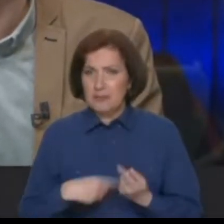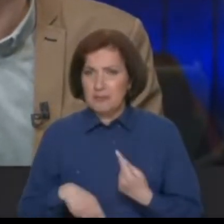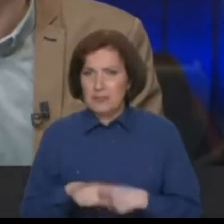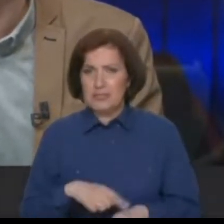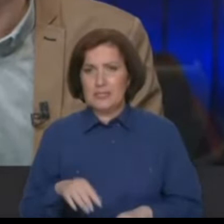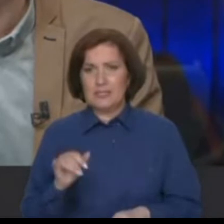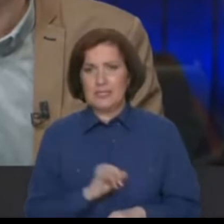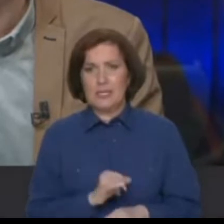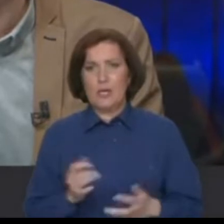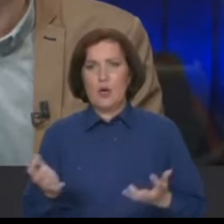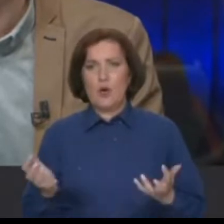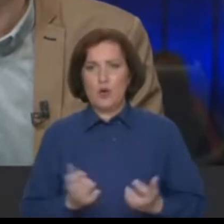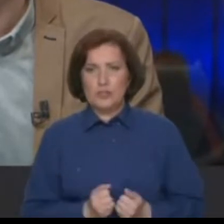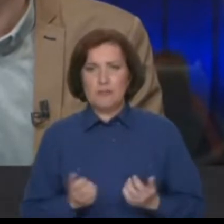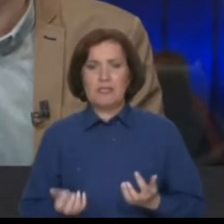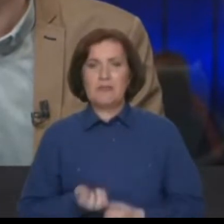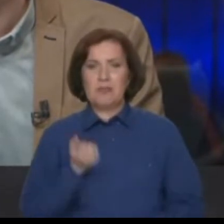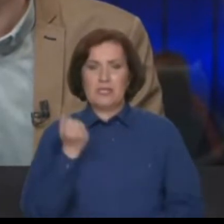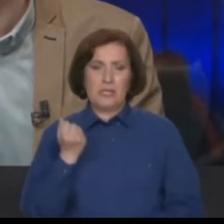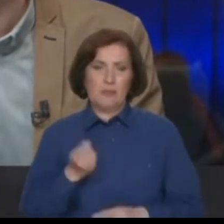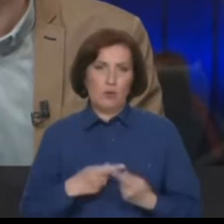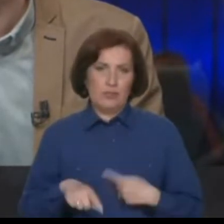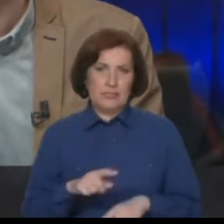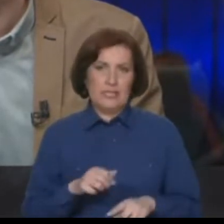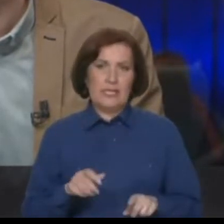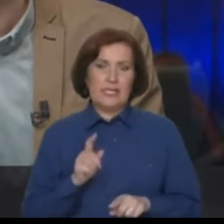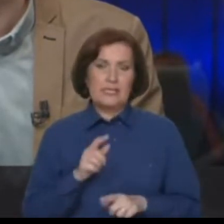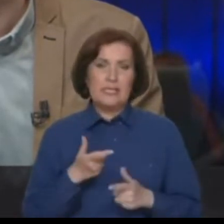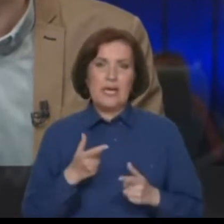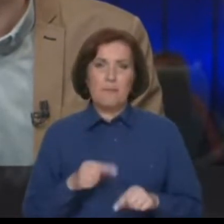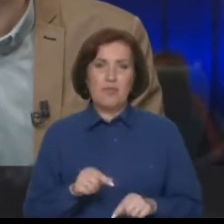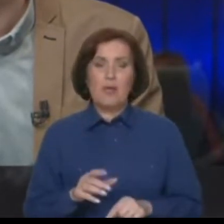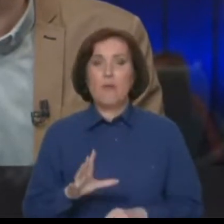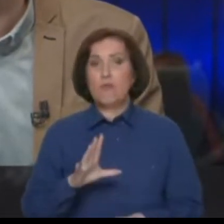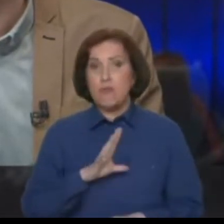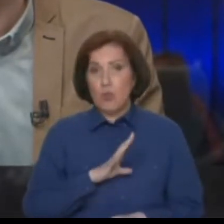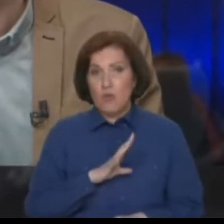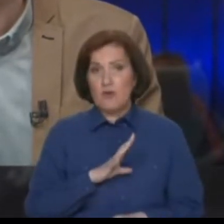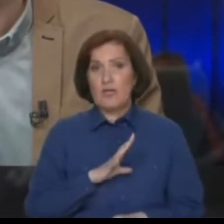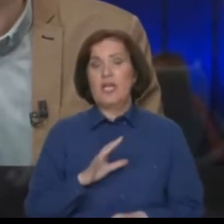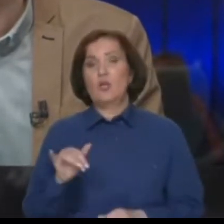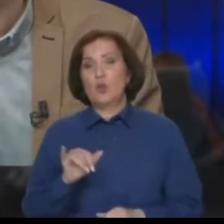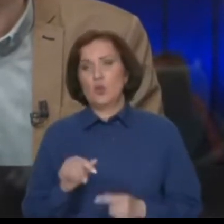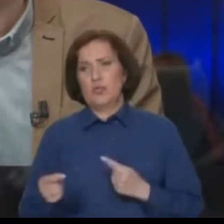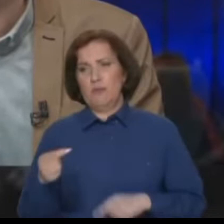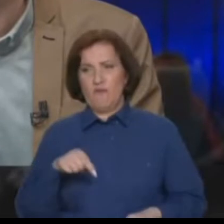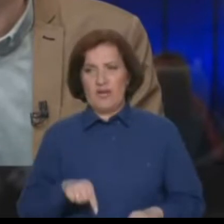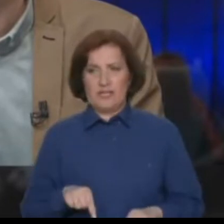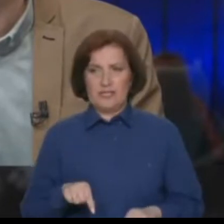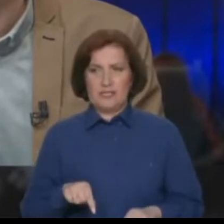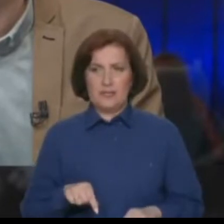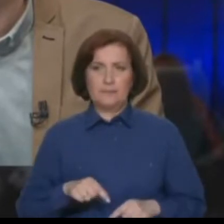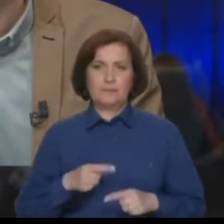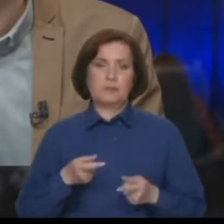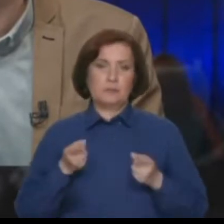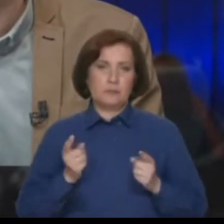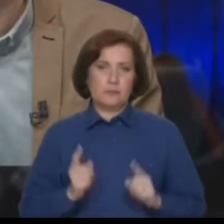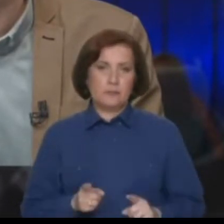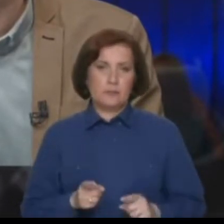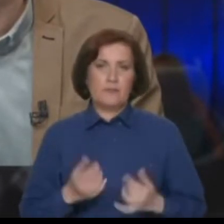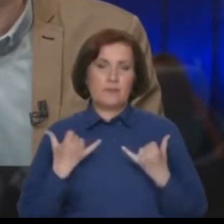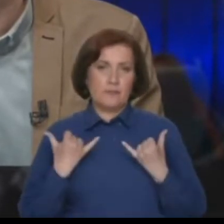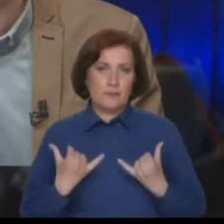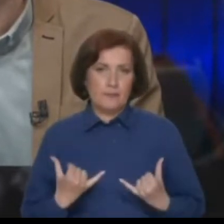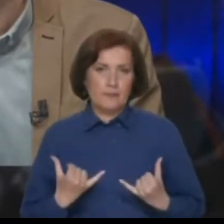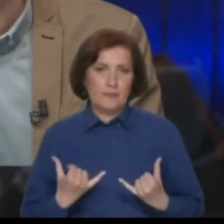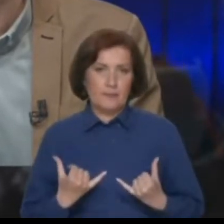і отримати підтримку цьому бізнесу і там, де він був, і там, куди він повернеться. Тому що насправді